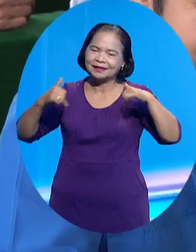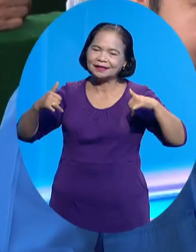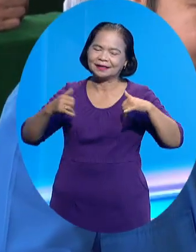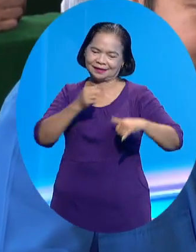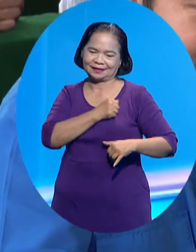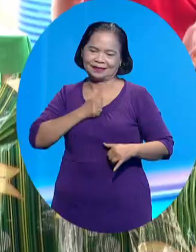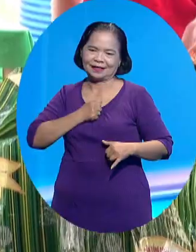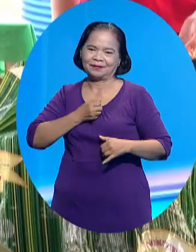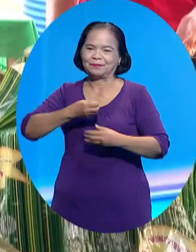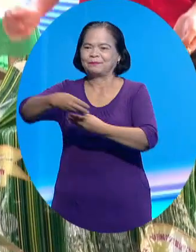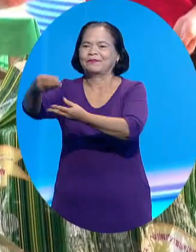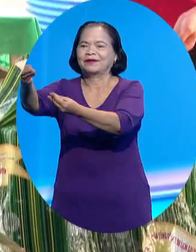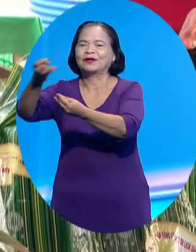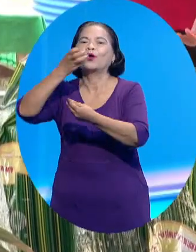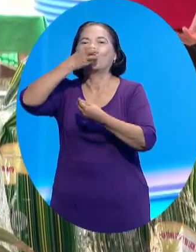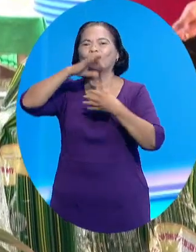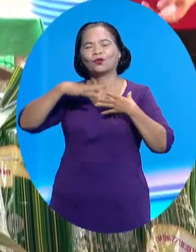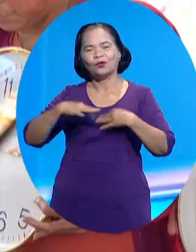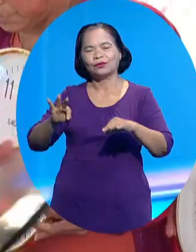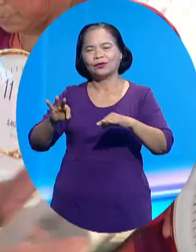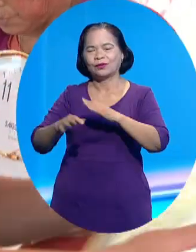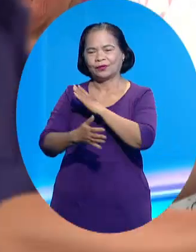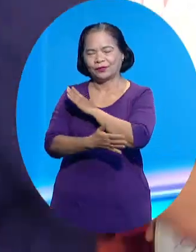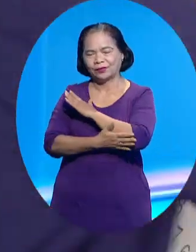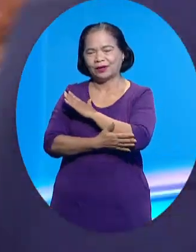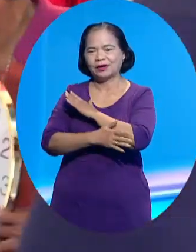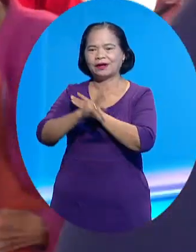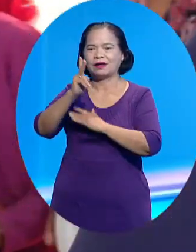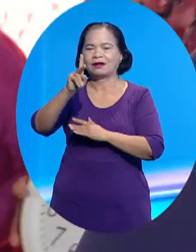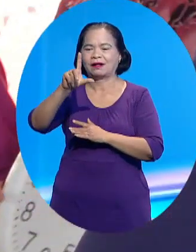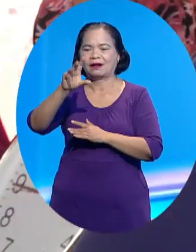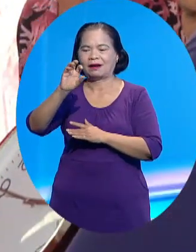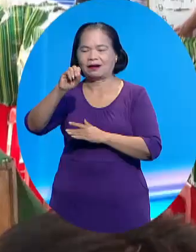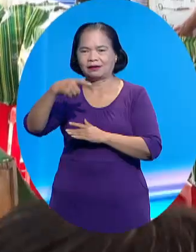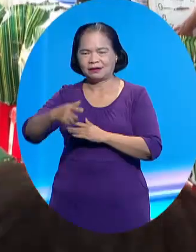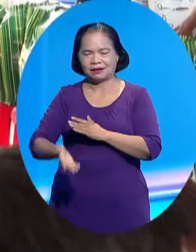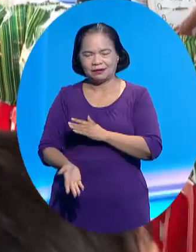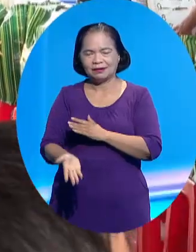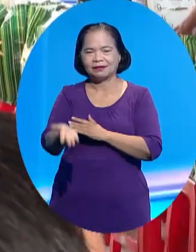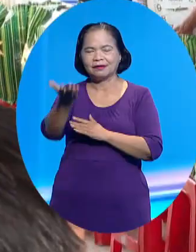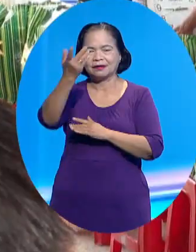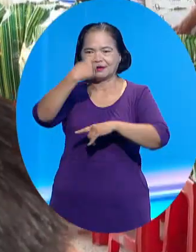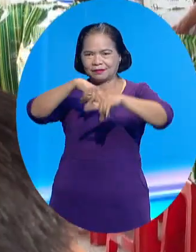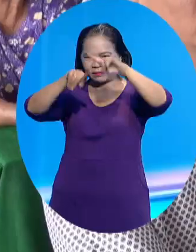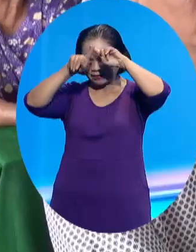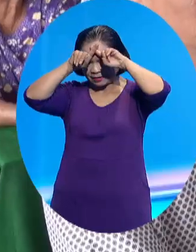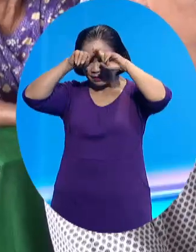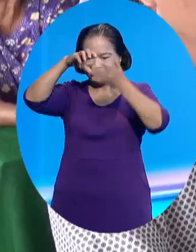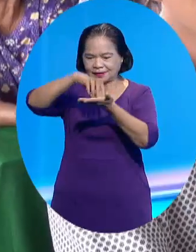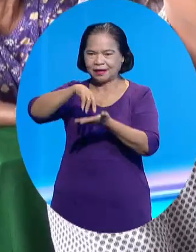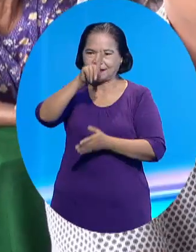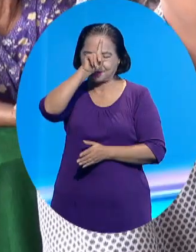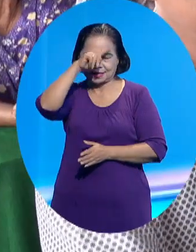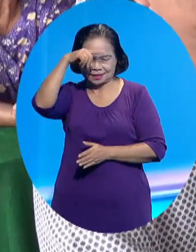phá thuốc miễn phí cho bà con địa phương đồng thời ký kết hỗ trợ Chính quyền xã Hưng Long về việc nâng cao chuyên môn cho đội ngũ y bác sĩ của trạm y tế xã